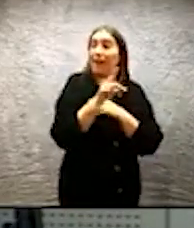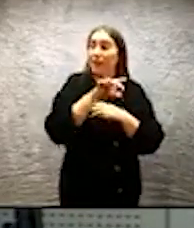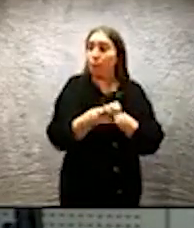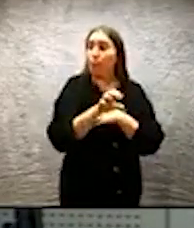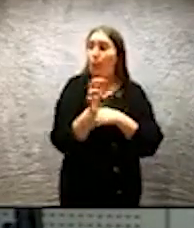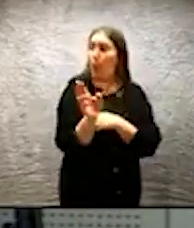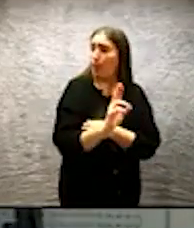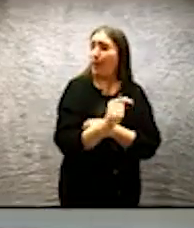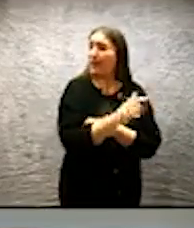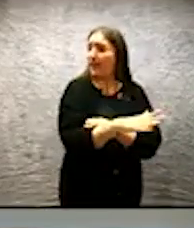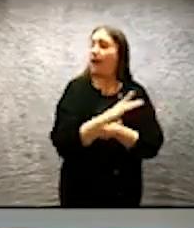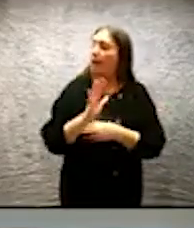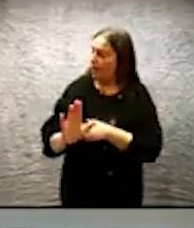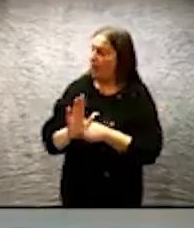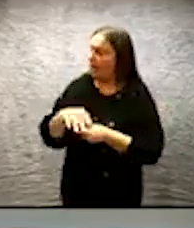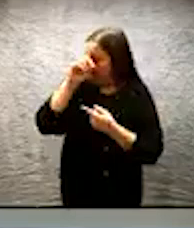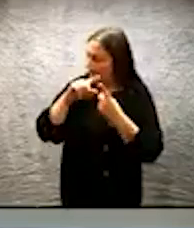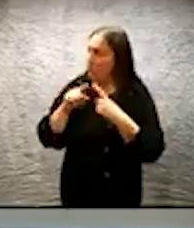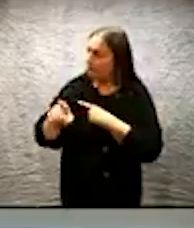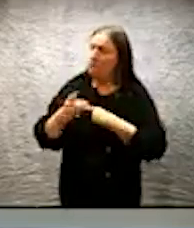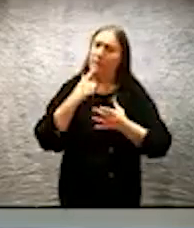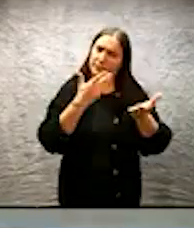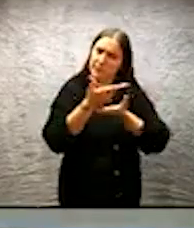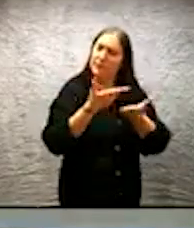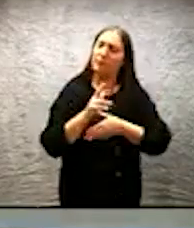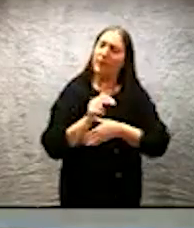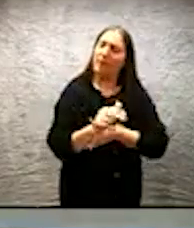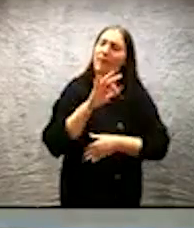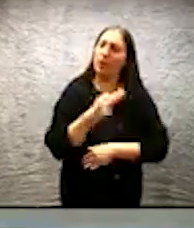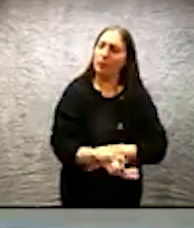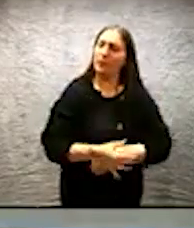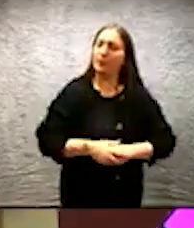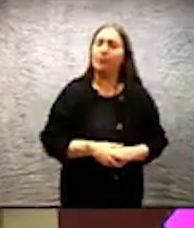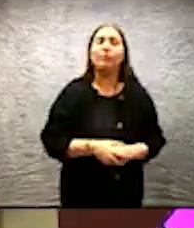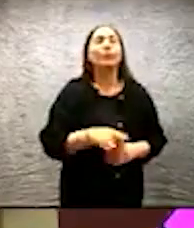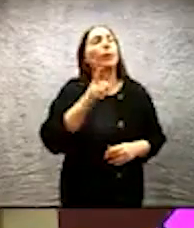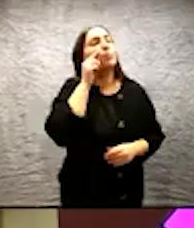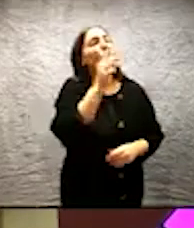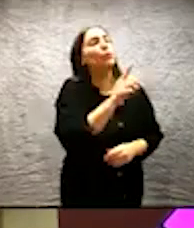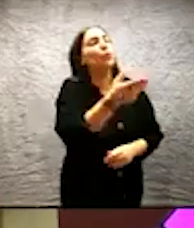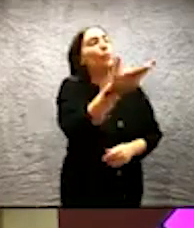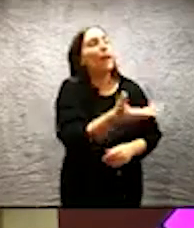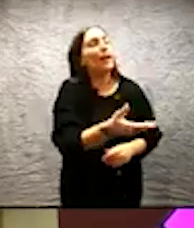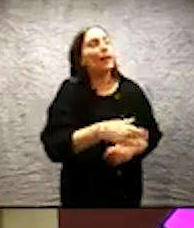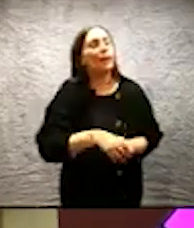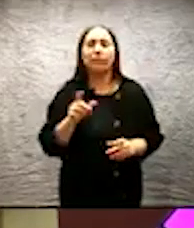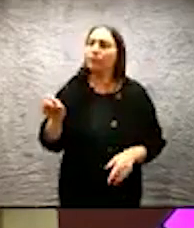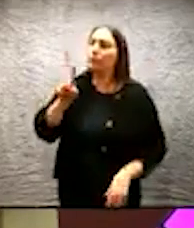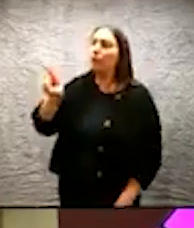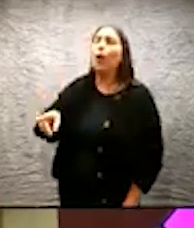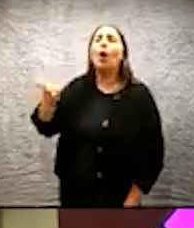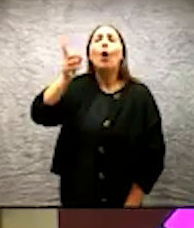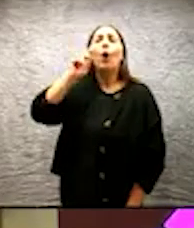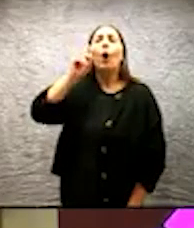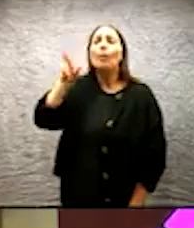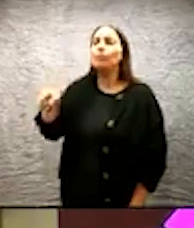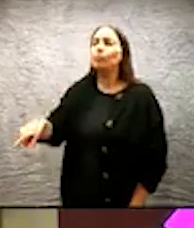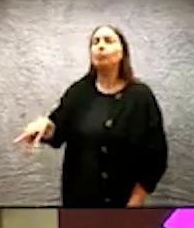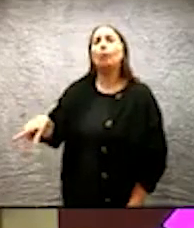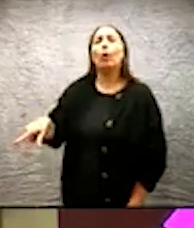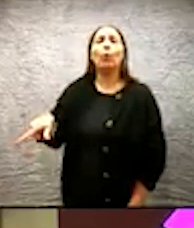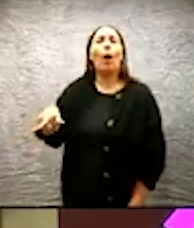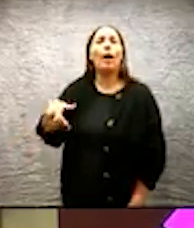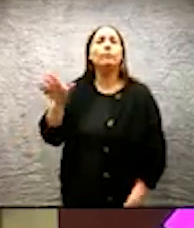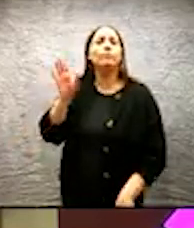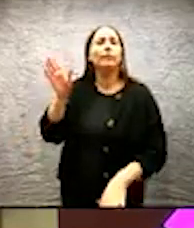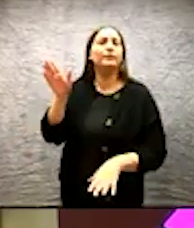reviendra assurément, Madame de France. Monsieur De Berg. Question, pourquoi le vicomte, il se retournait dans sa tombe? Ah, bah ça, demandez à la